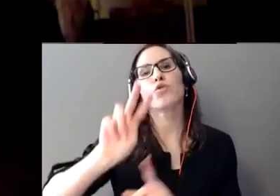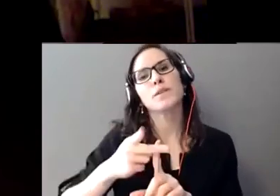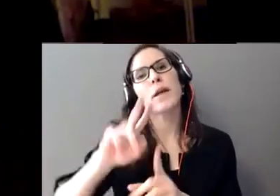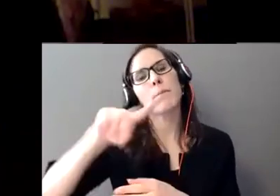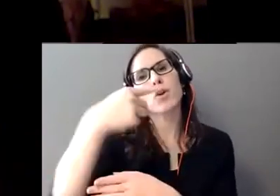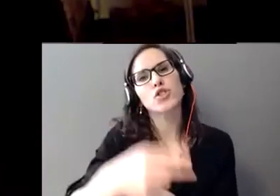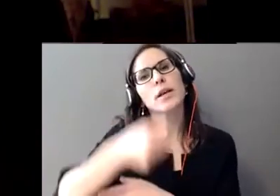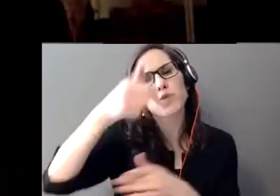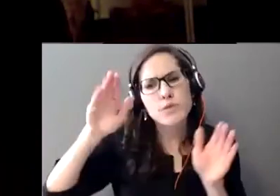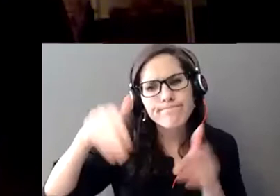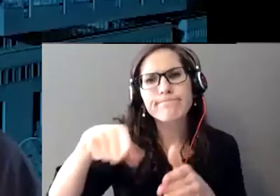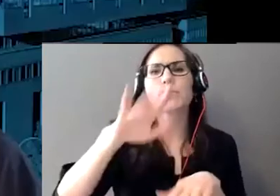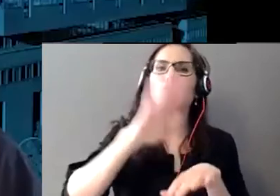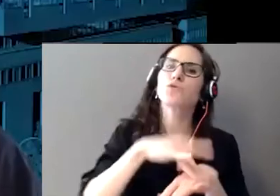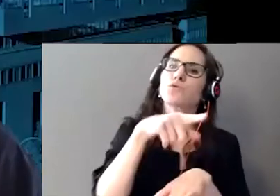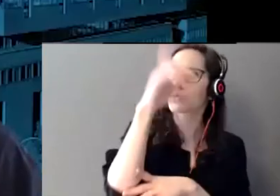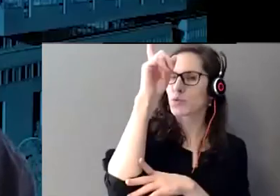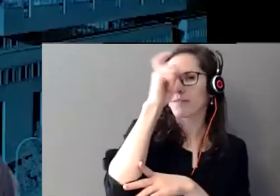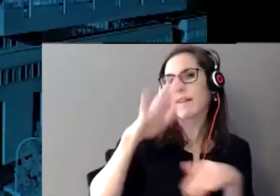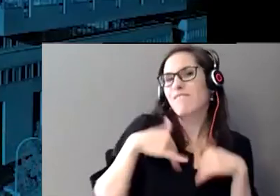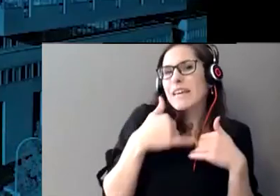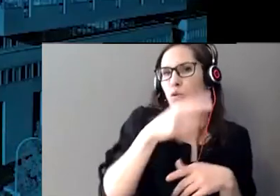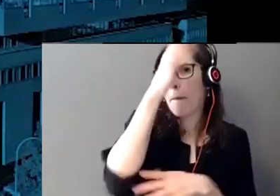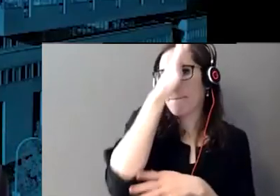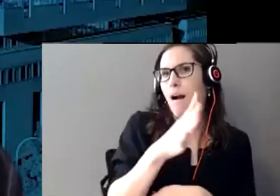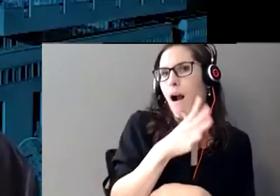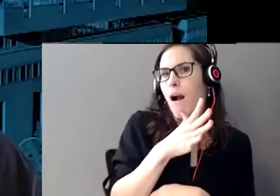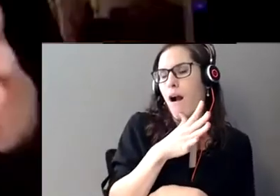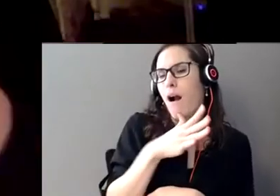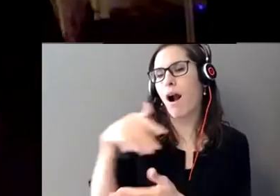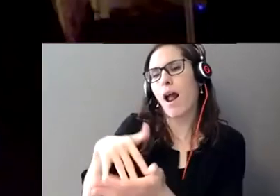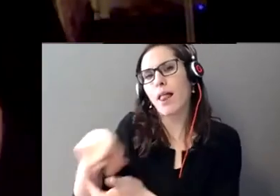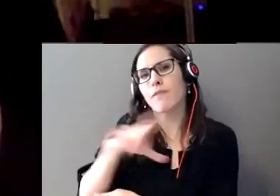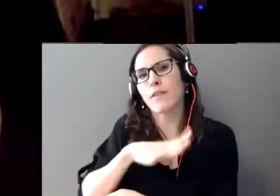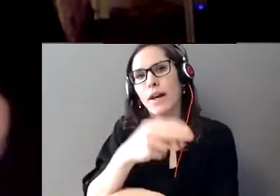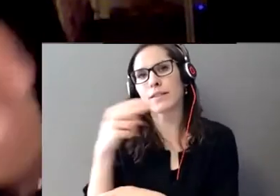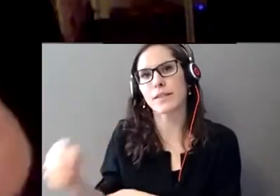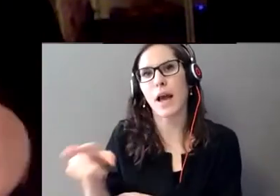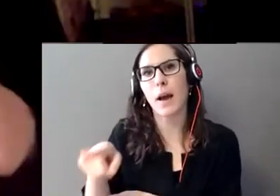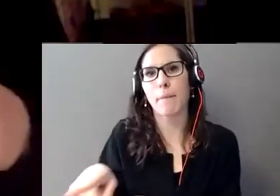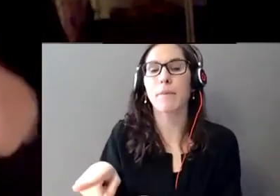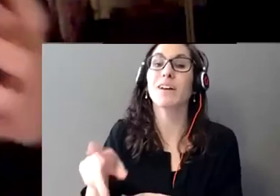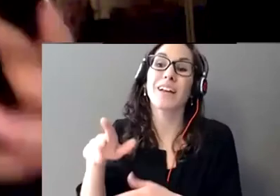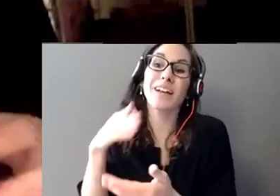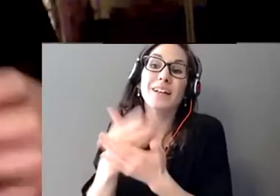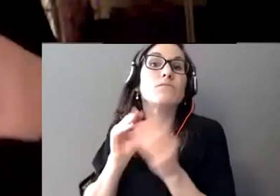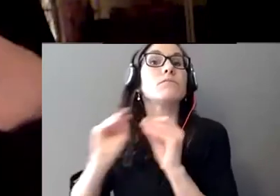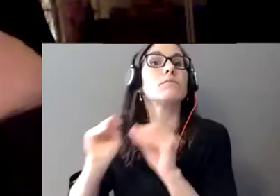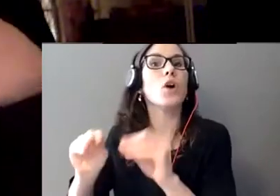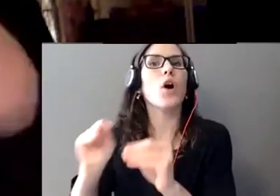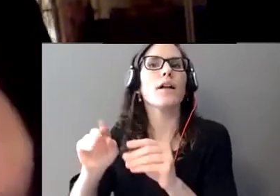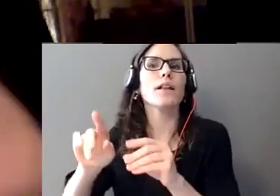centré sur le vécu des parents d'élèves en situation de handicap qui sont scolarisés dans des dispositifs différents. Inclusion